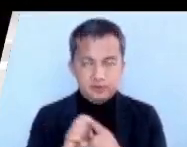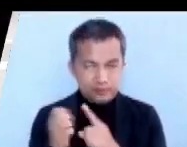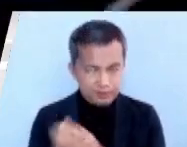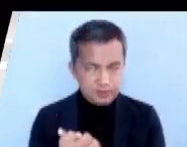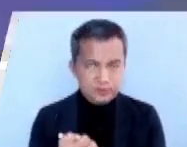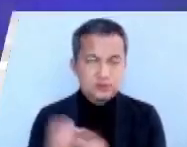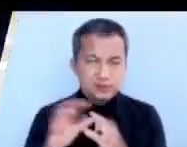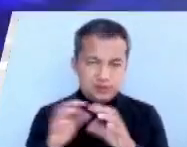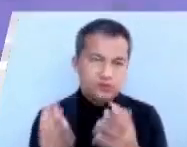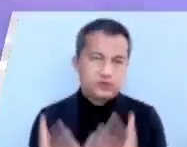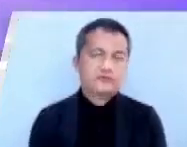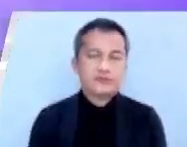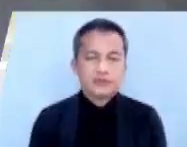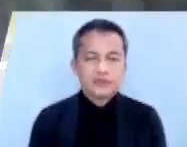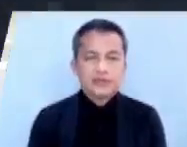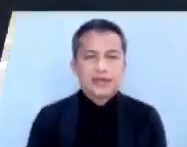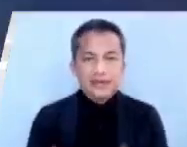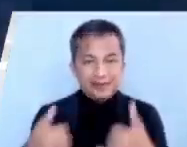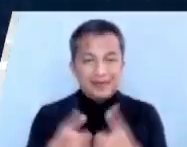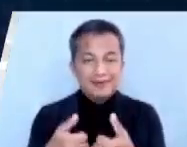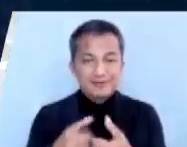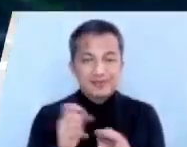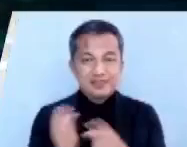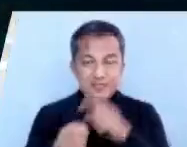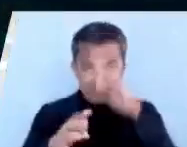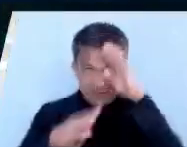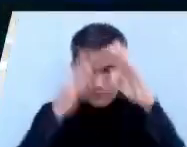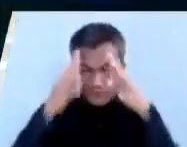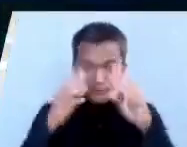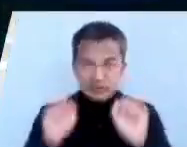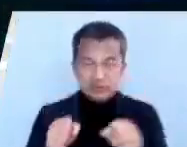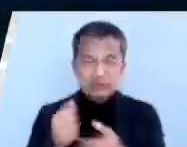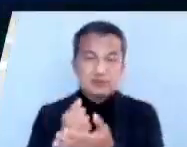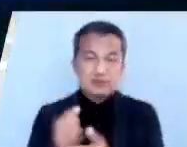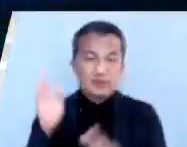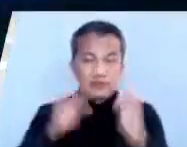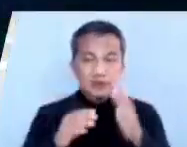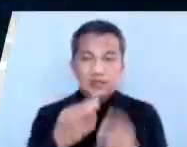A game-changing innovation na makakatulong sa problema ng red tide sa bansa.